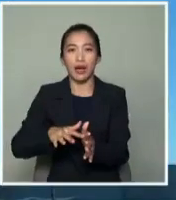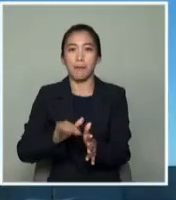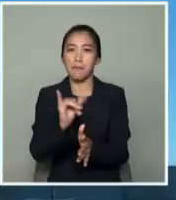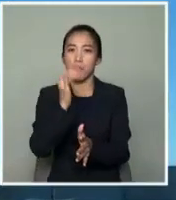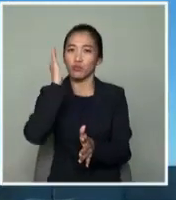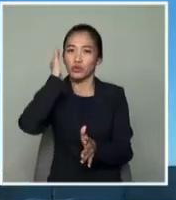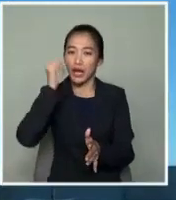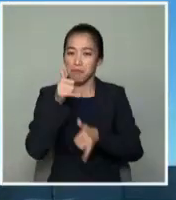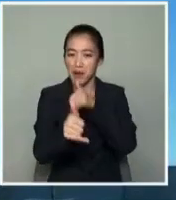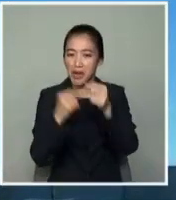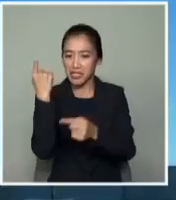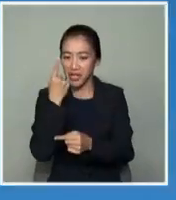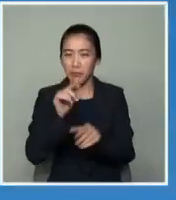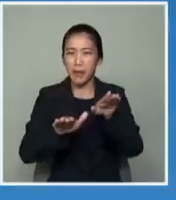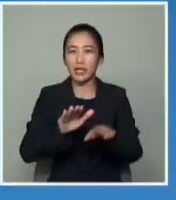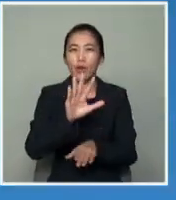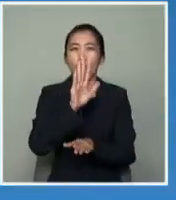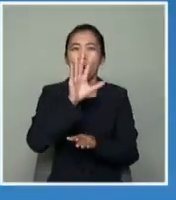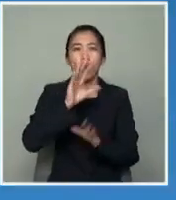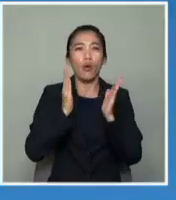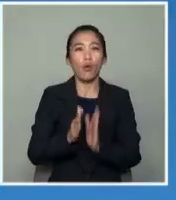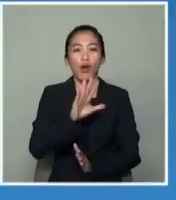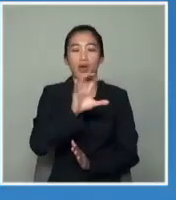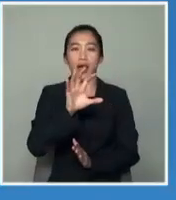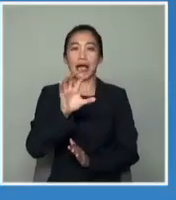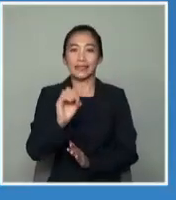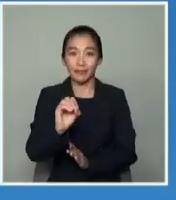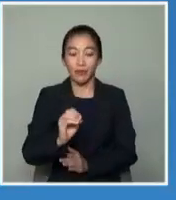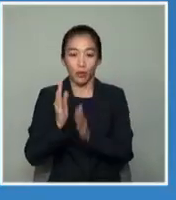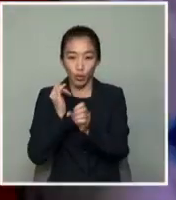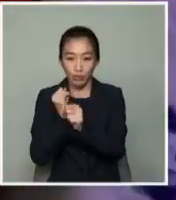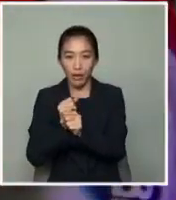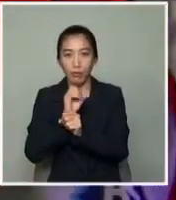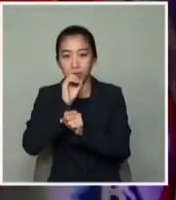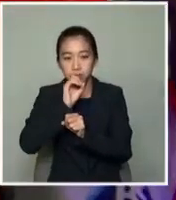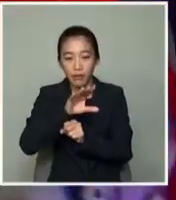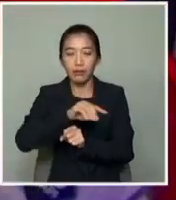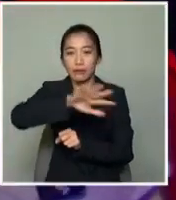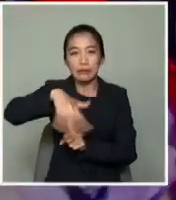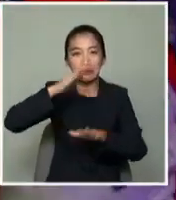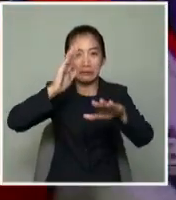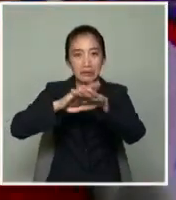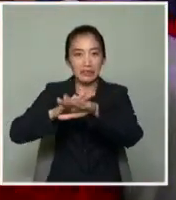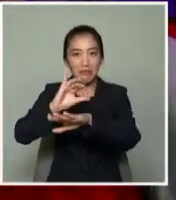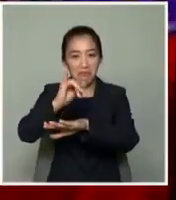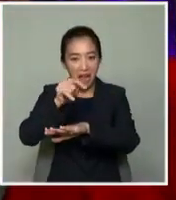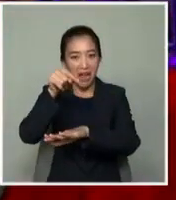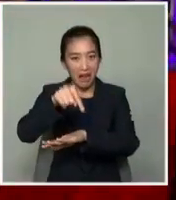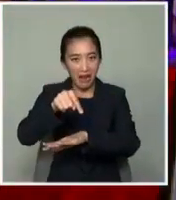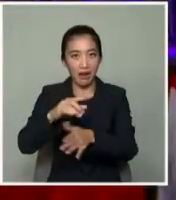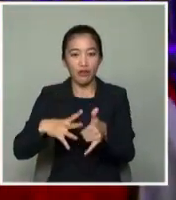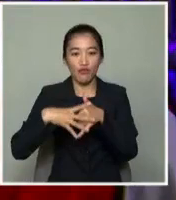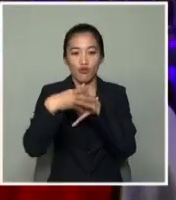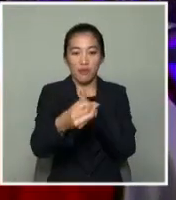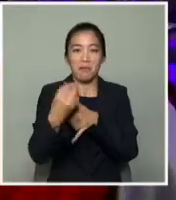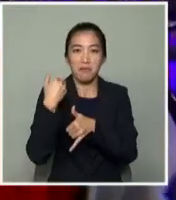แห่งนี้ประมาณ550คนว่าคุณสังเกตอาการตัวเองให้ดีนะพนักงานที่นั่นติดเชื้อไว